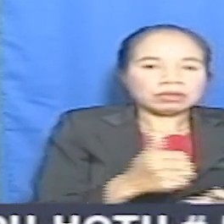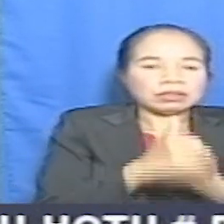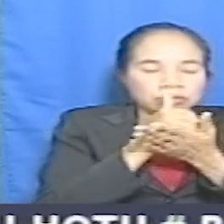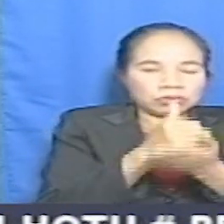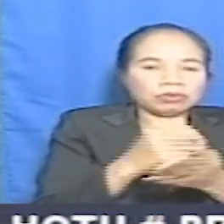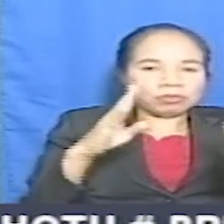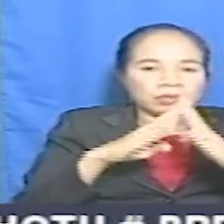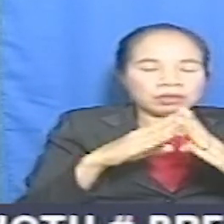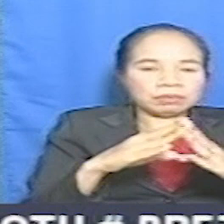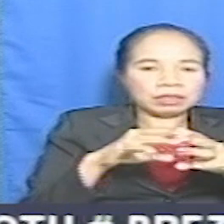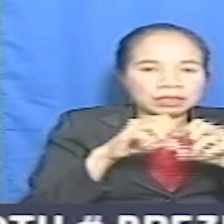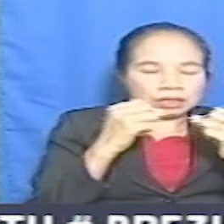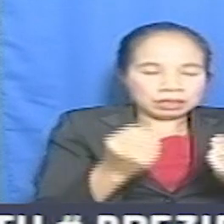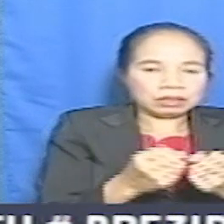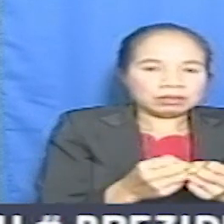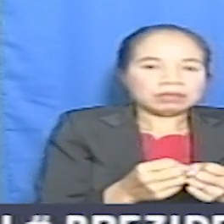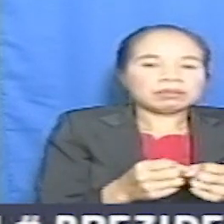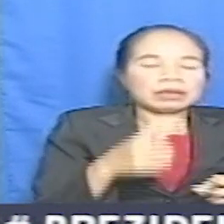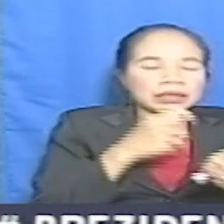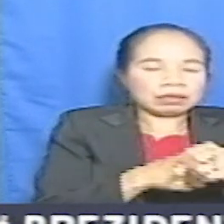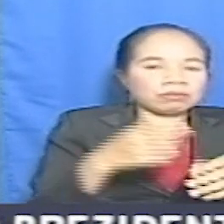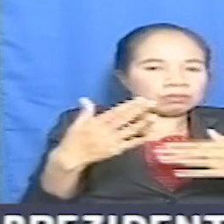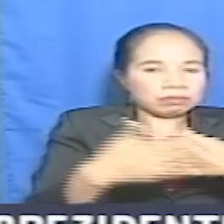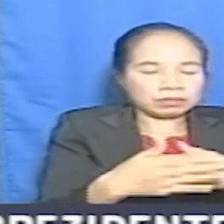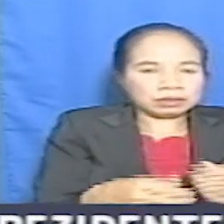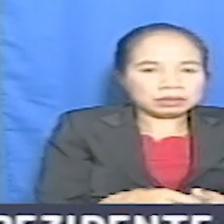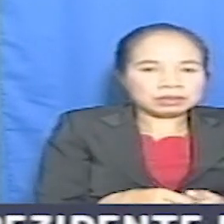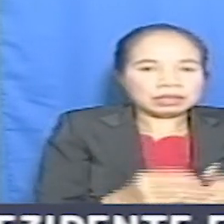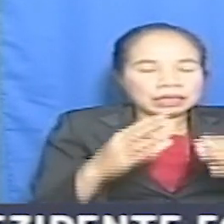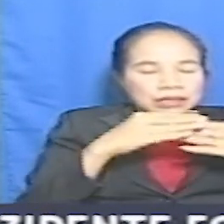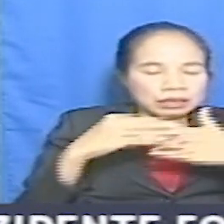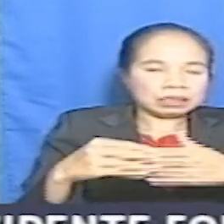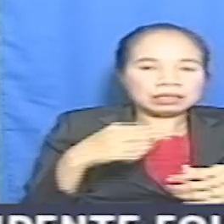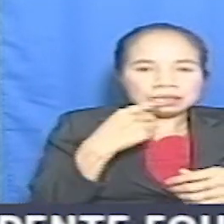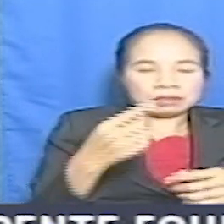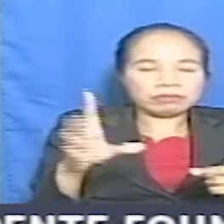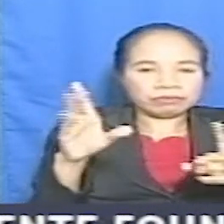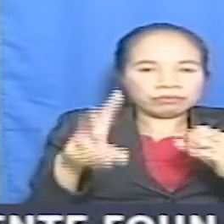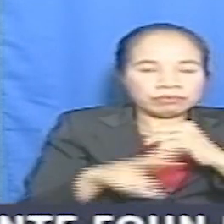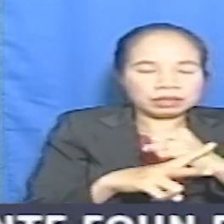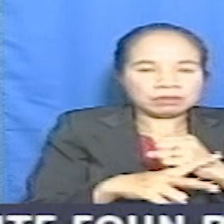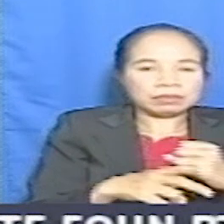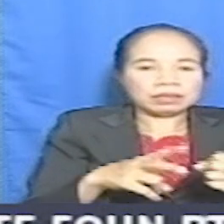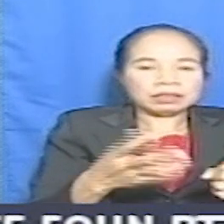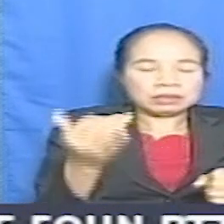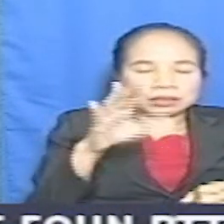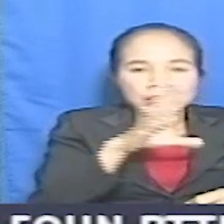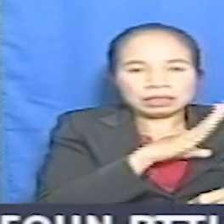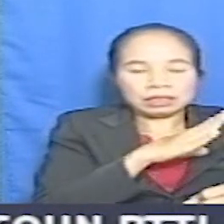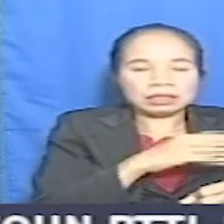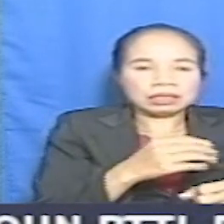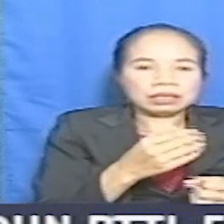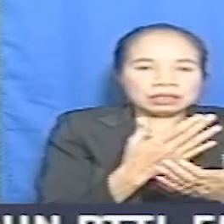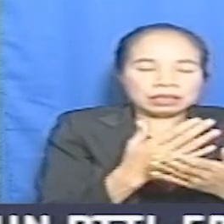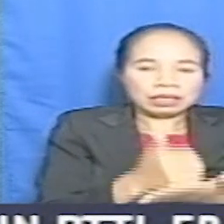iha tempo barak nialara. Autoridade lokal ne relata kata vítima sira heng apoio material construção